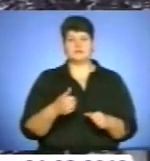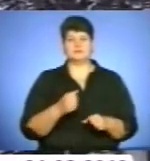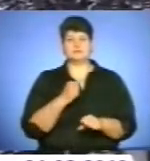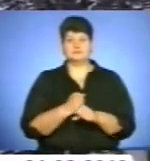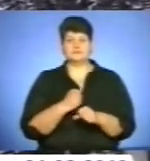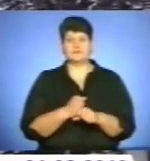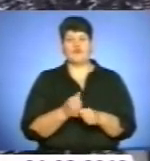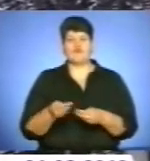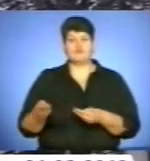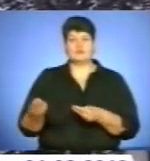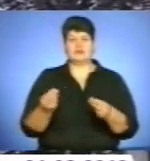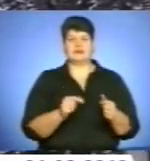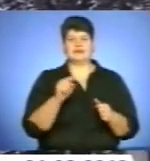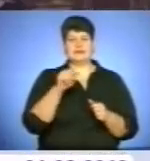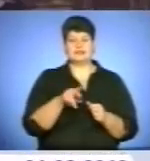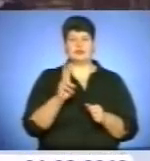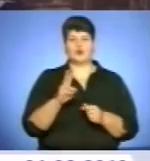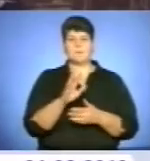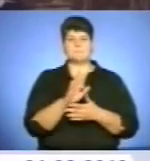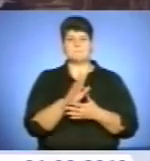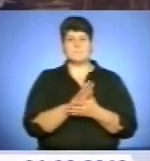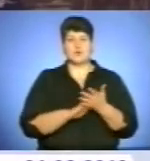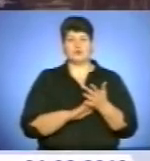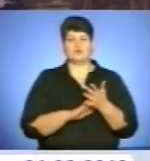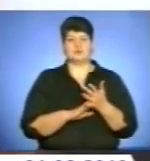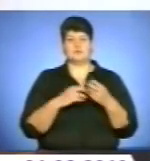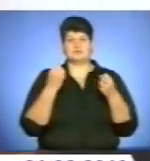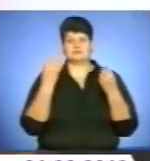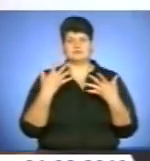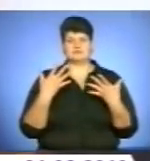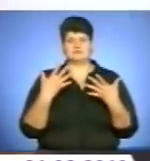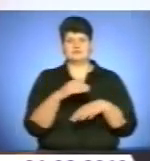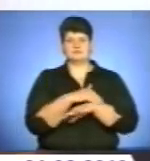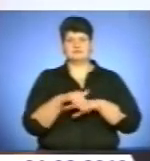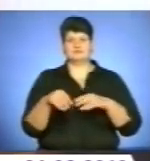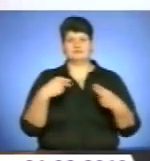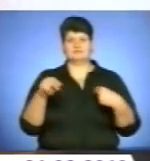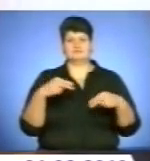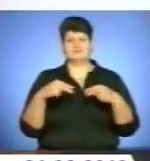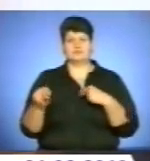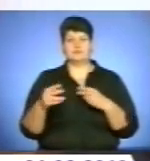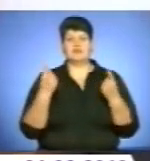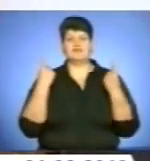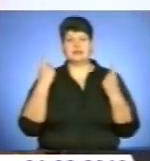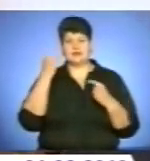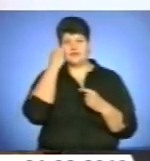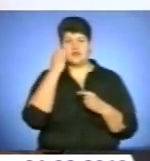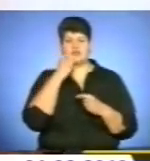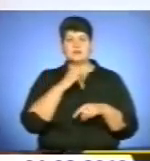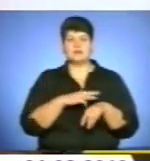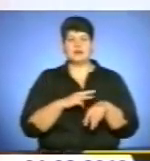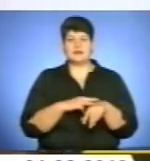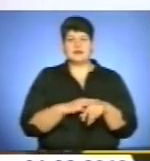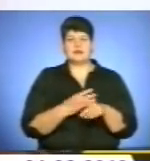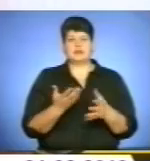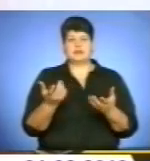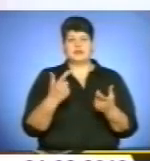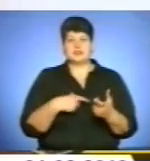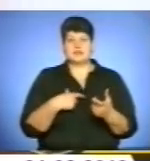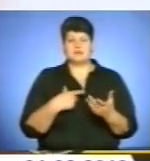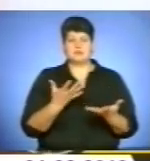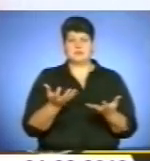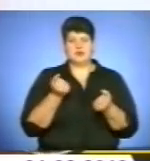впливу до тих, хто продовжує стихійно торгувати на тротуарах. Велика вдячність міліції, яка бере на себе найбільший тягар.